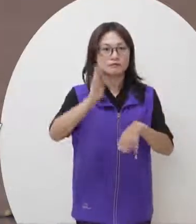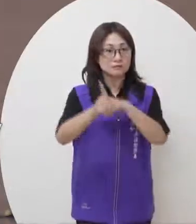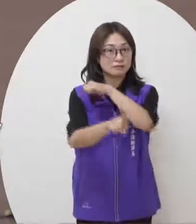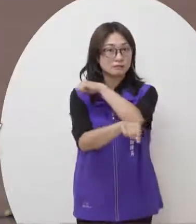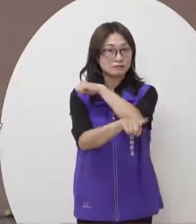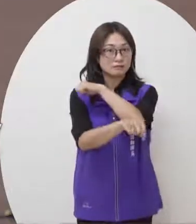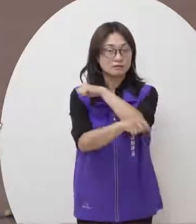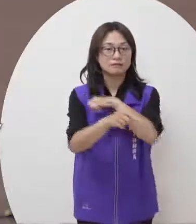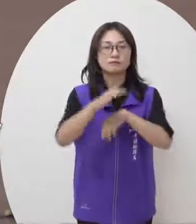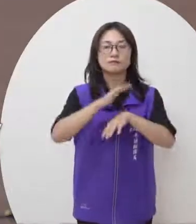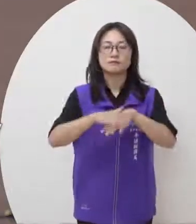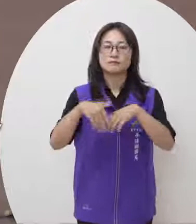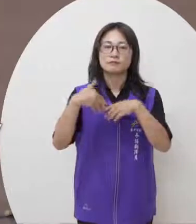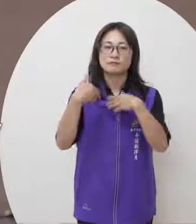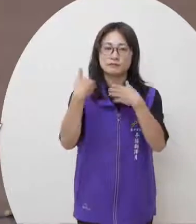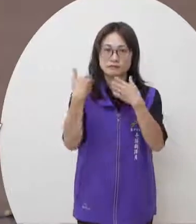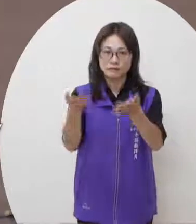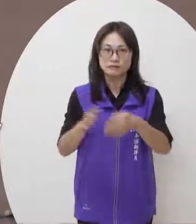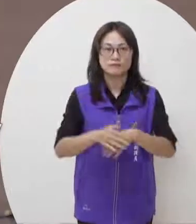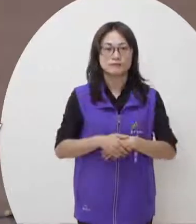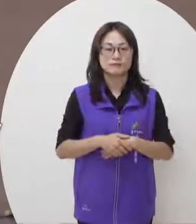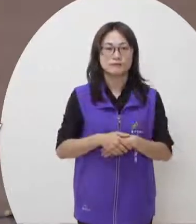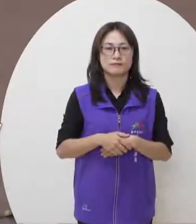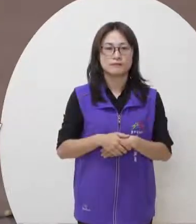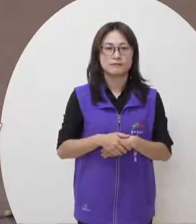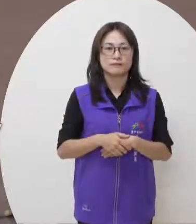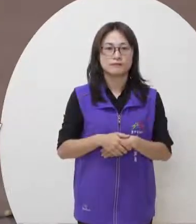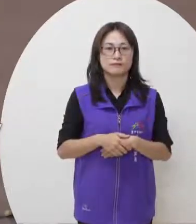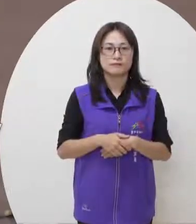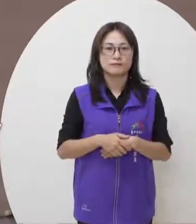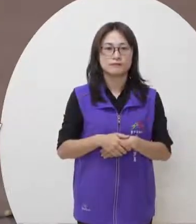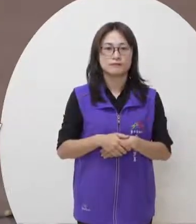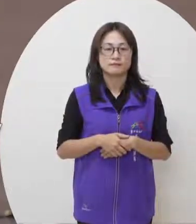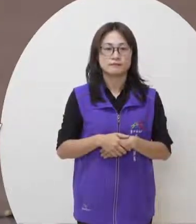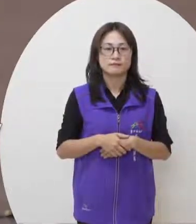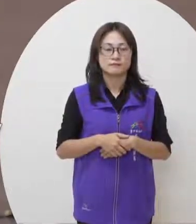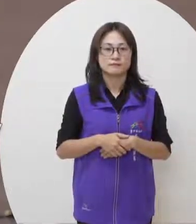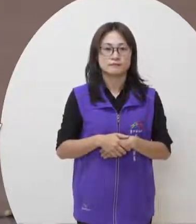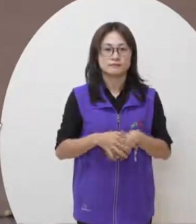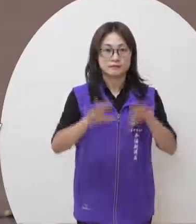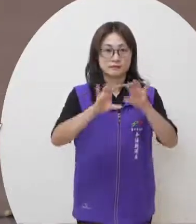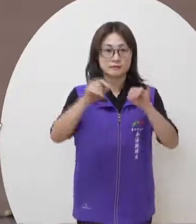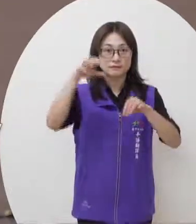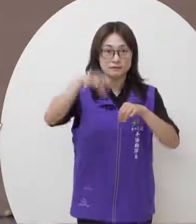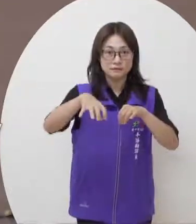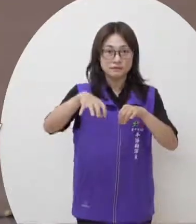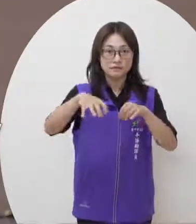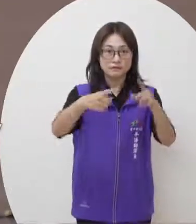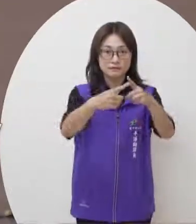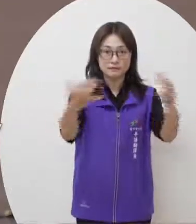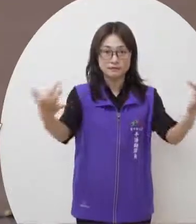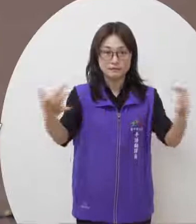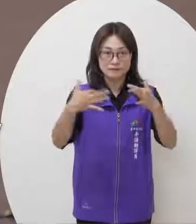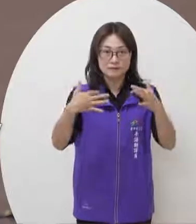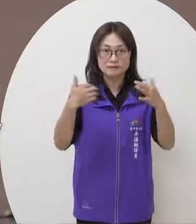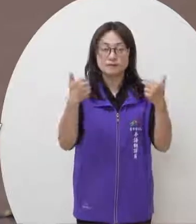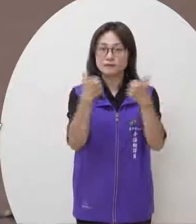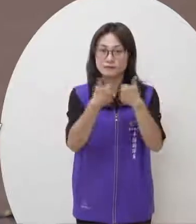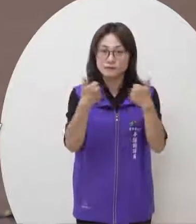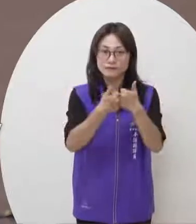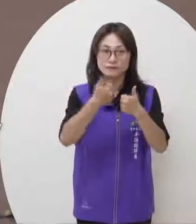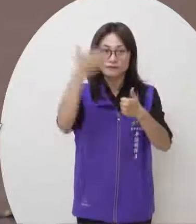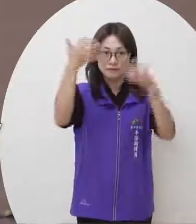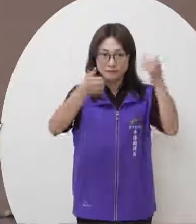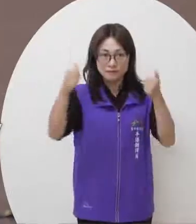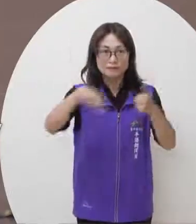放给我们本周参加市政会议地方的这些负责人来发言。不过大家不要